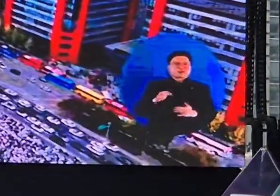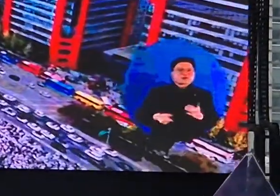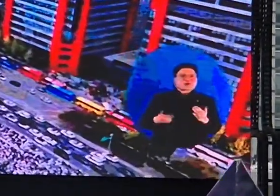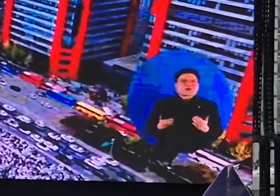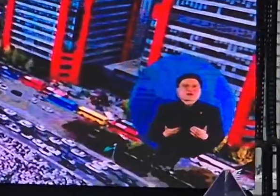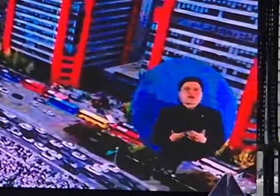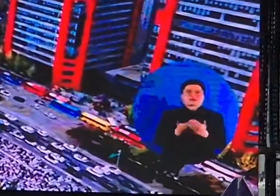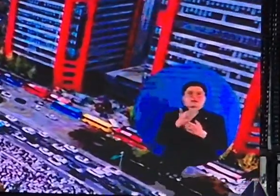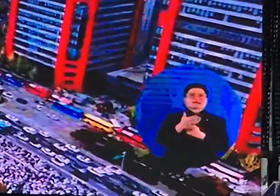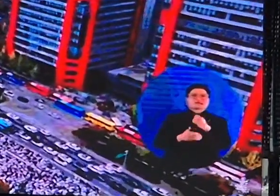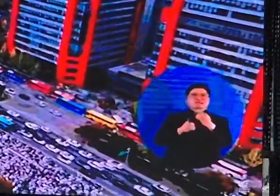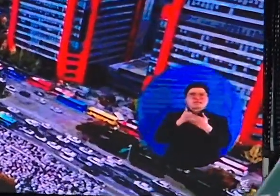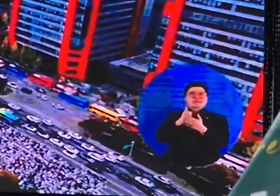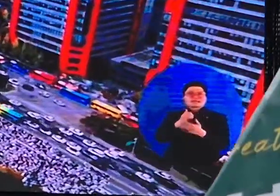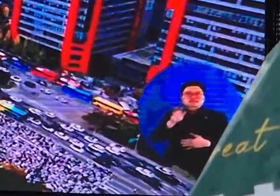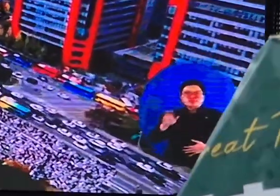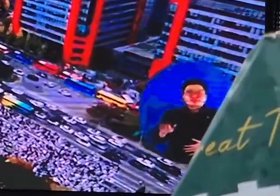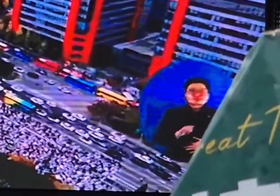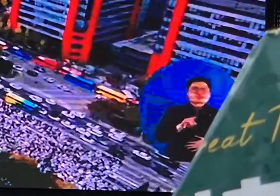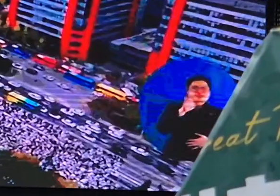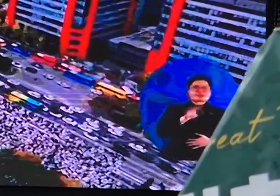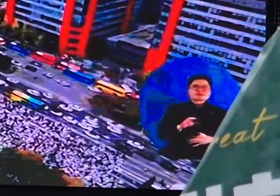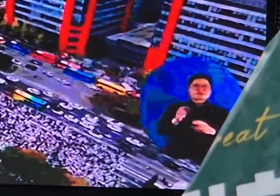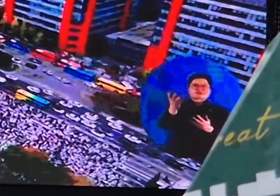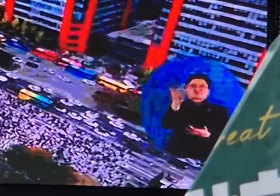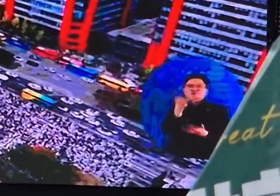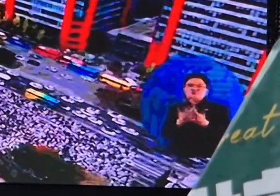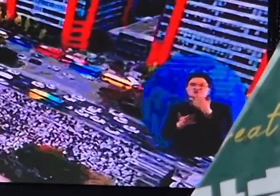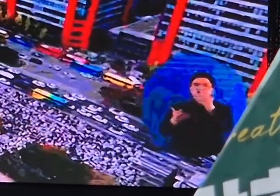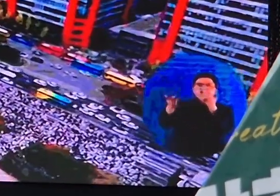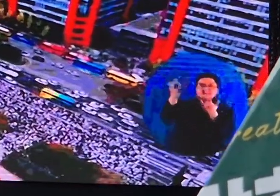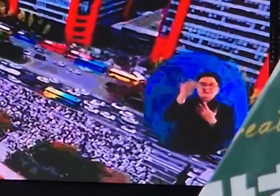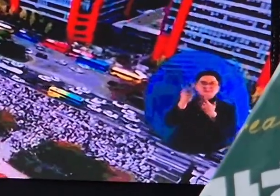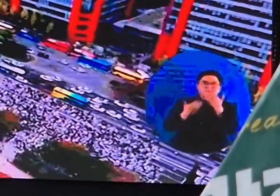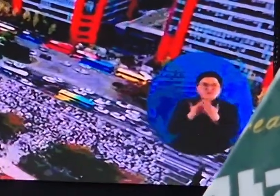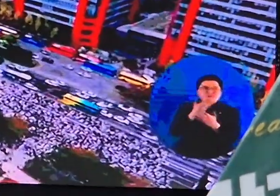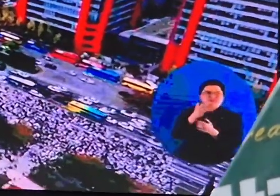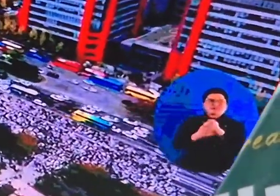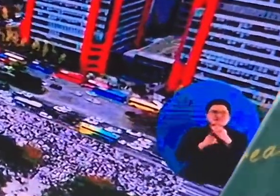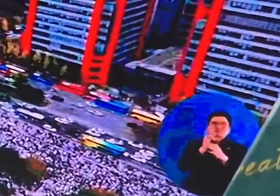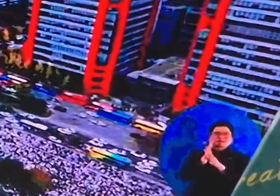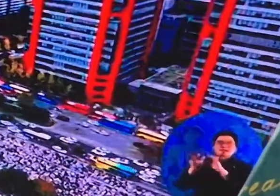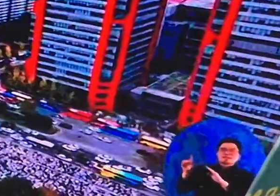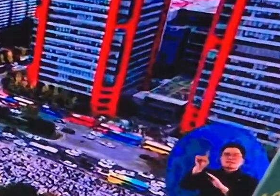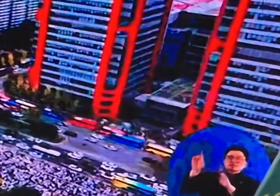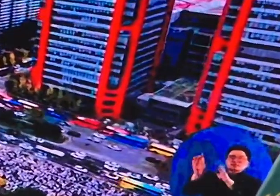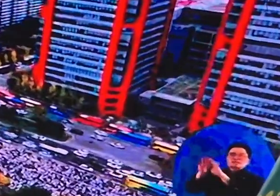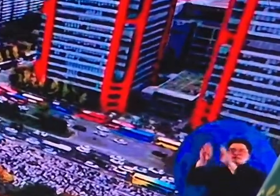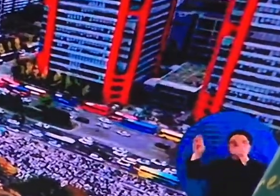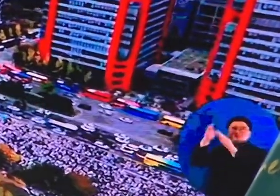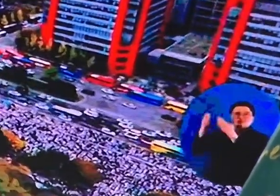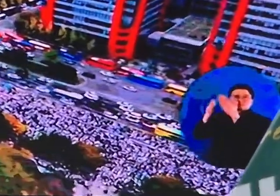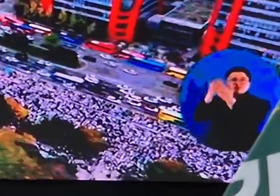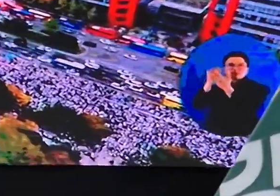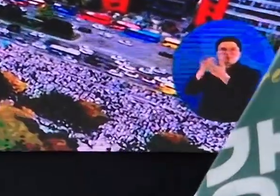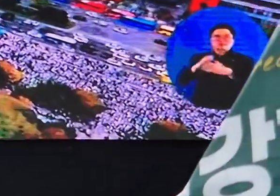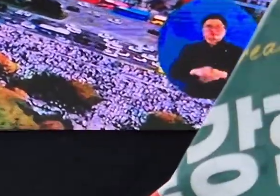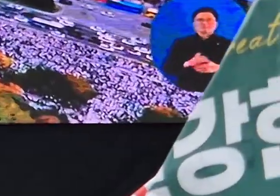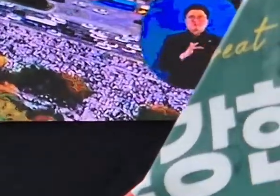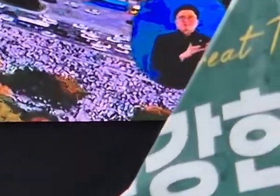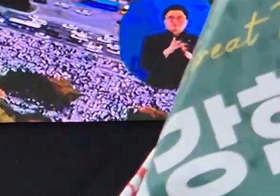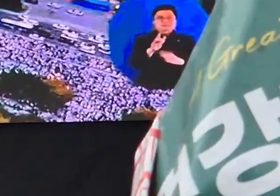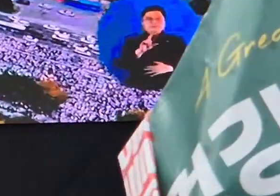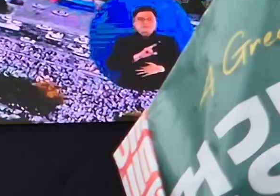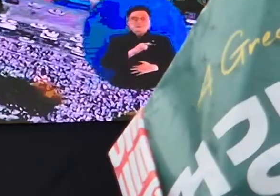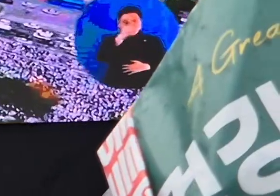동성애를 지지하시고 동성애가 죄라고 믿어진다면은 동성애를 죄라고 분명히 표현해야 예수님의